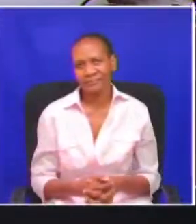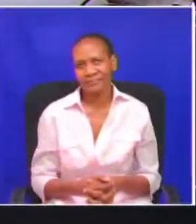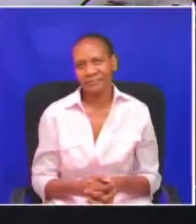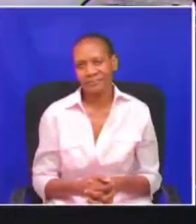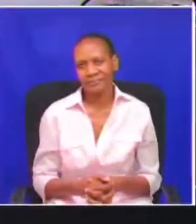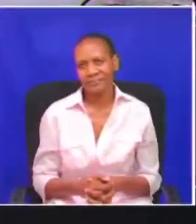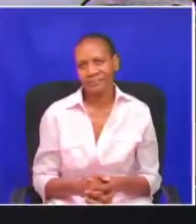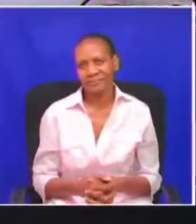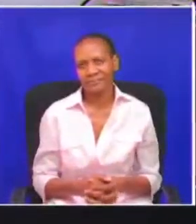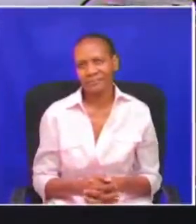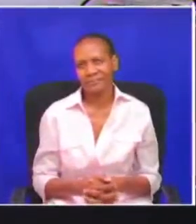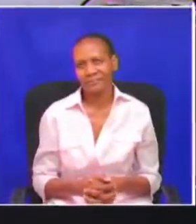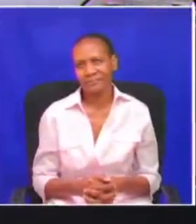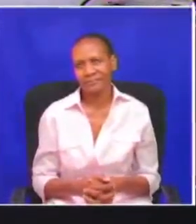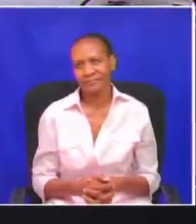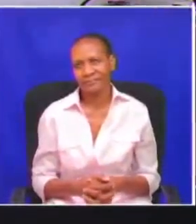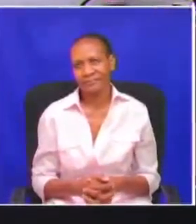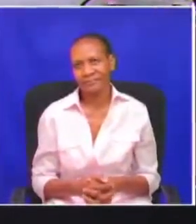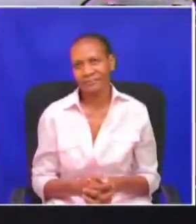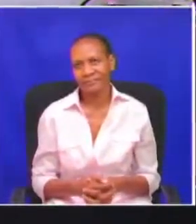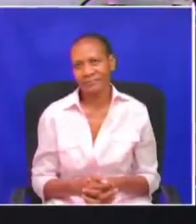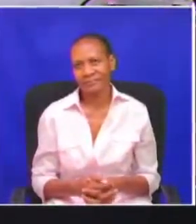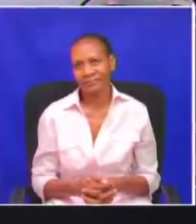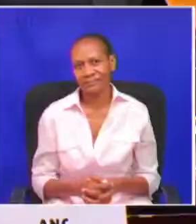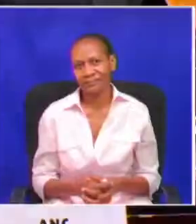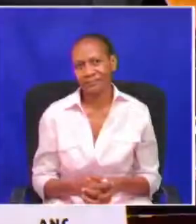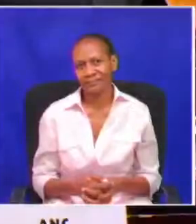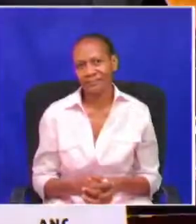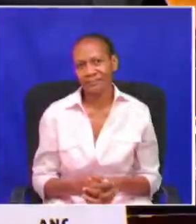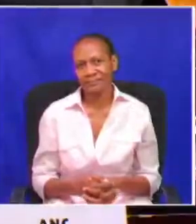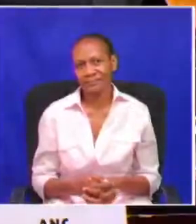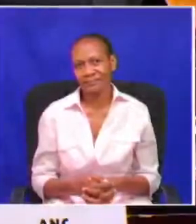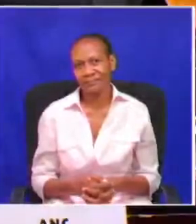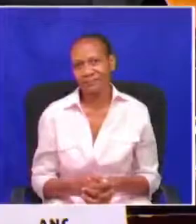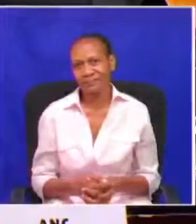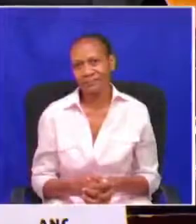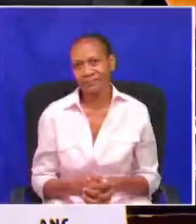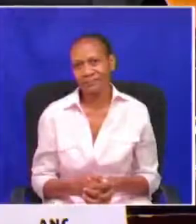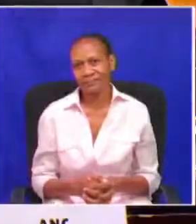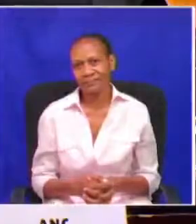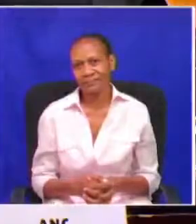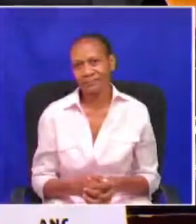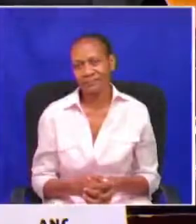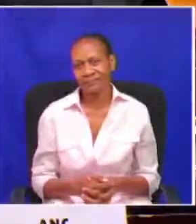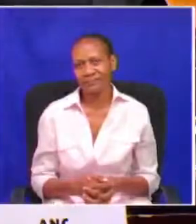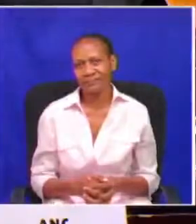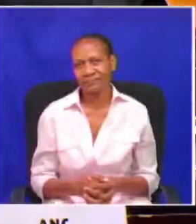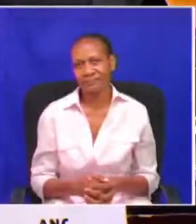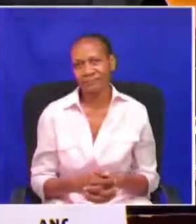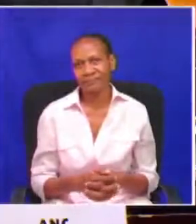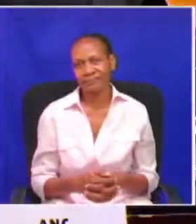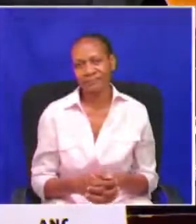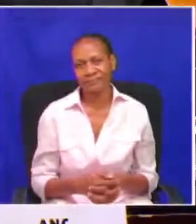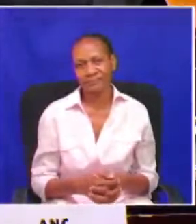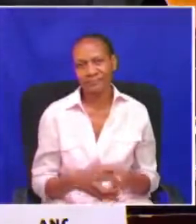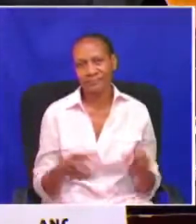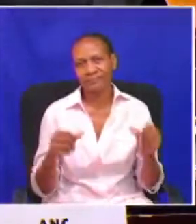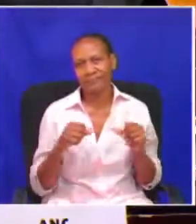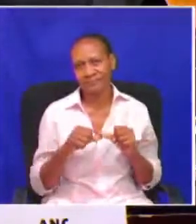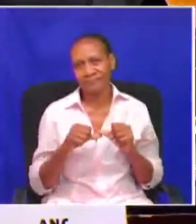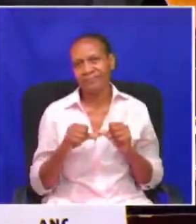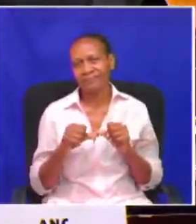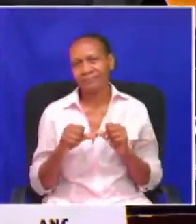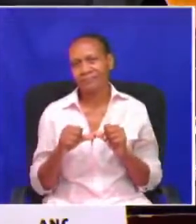dzoṱhe uri ri kone u vha na nyambedzano dzavhuḓi